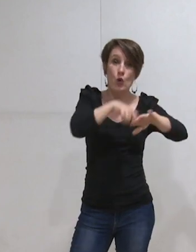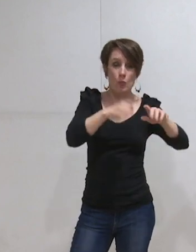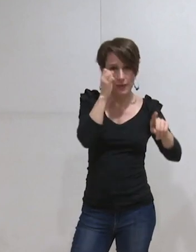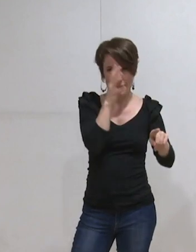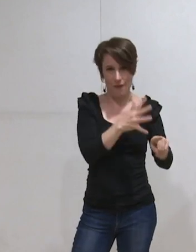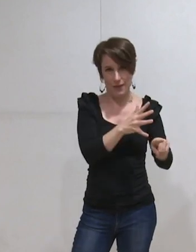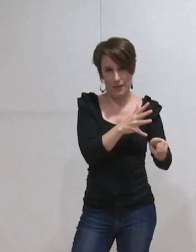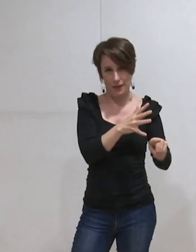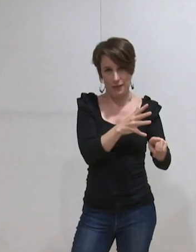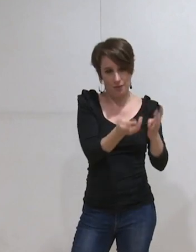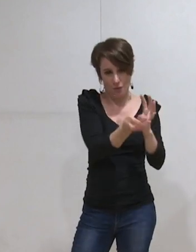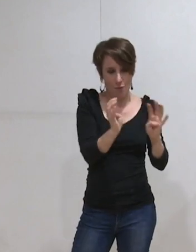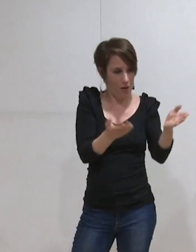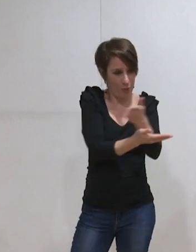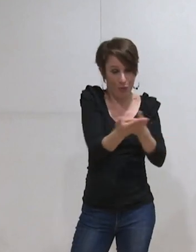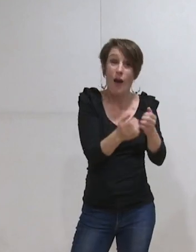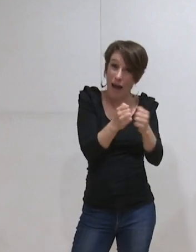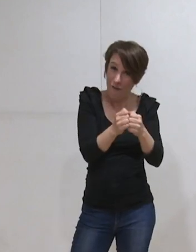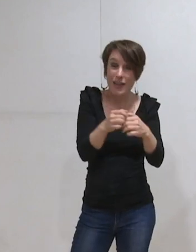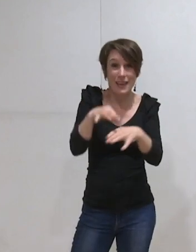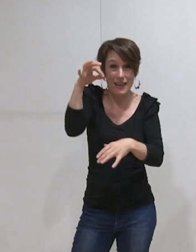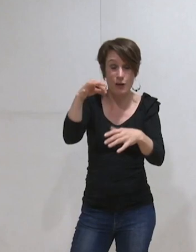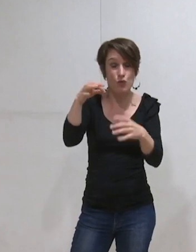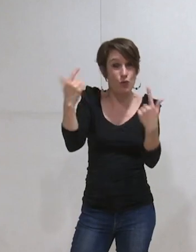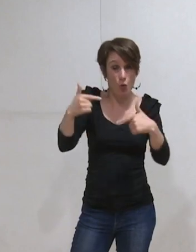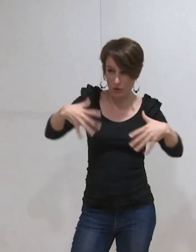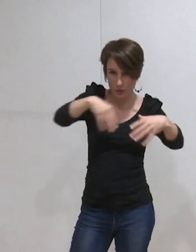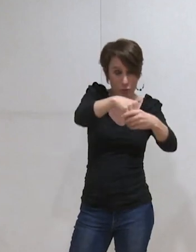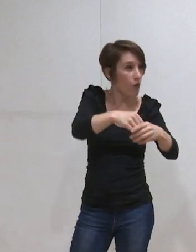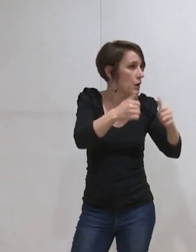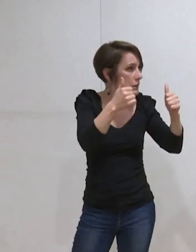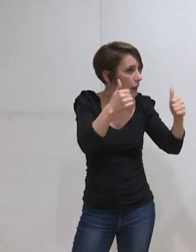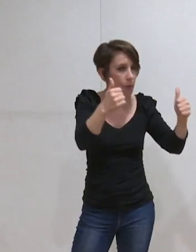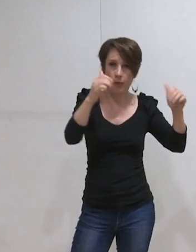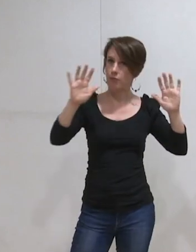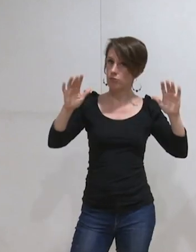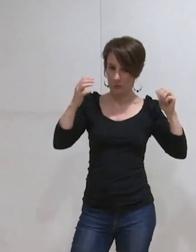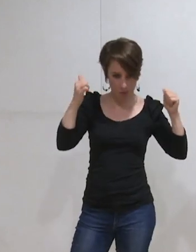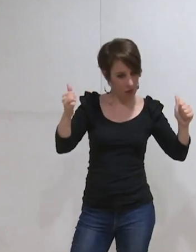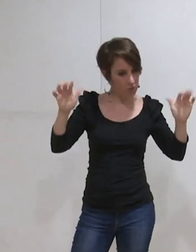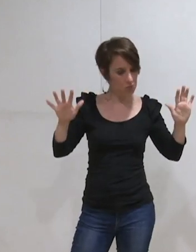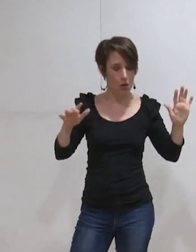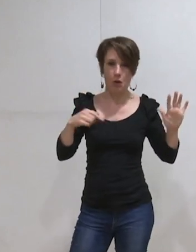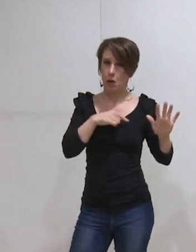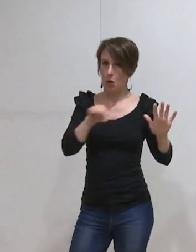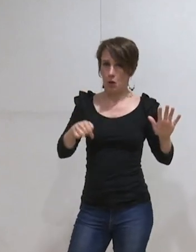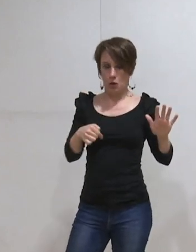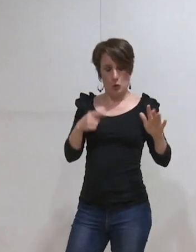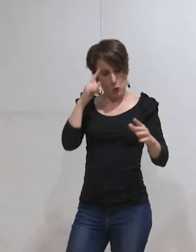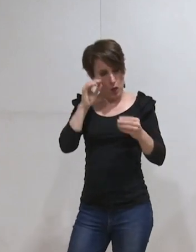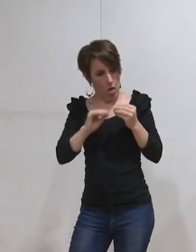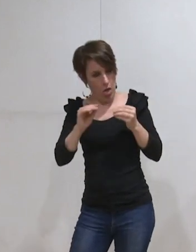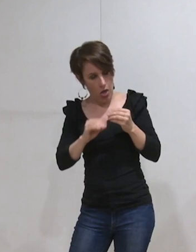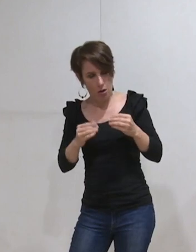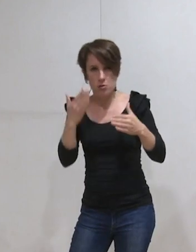d'élus de l'opposition très bien très bien même si c'est pas évident des questions se posent euh on est intervenu là-dessus mais au